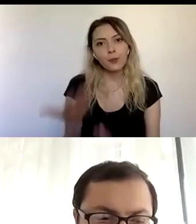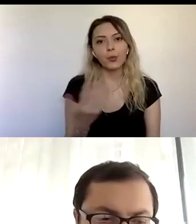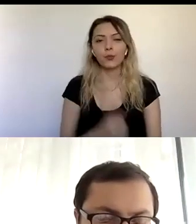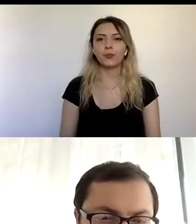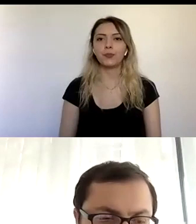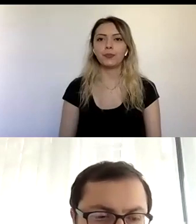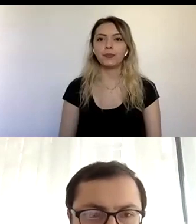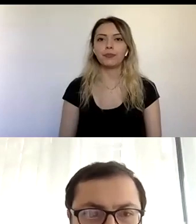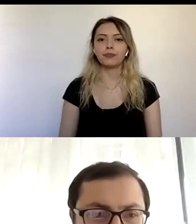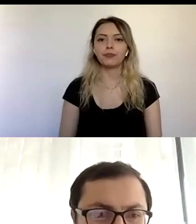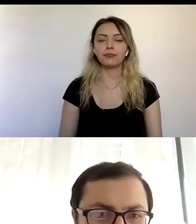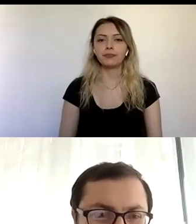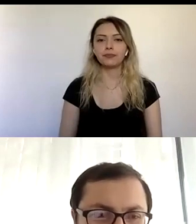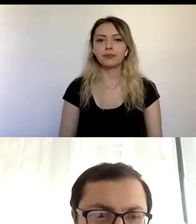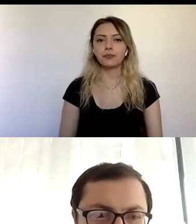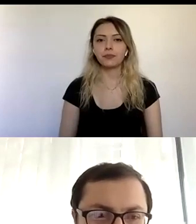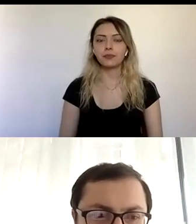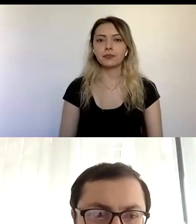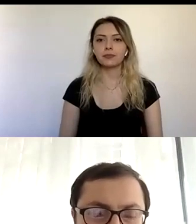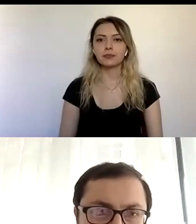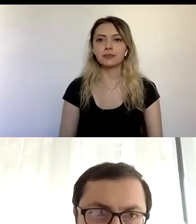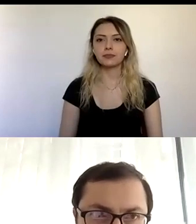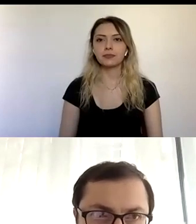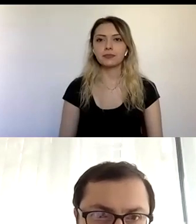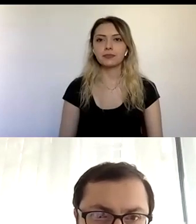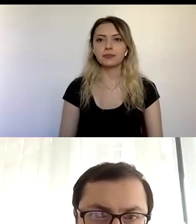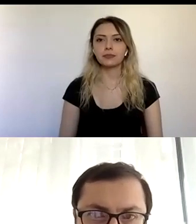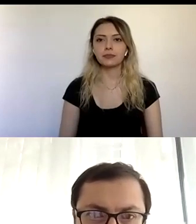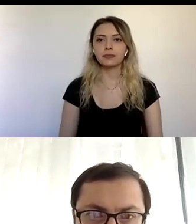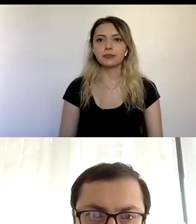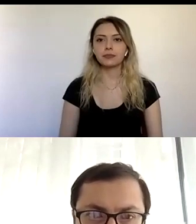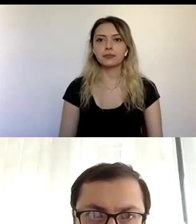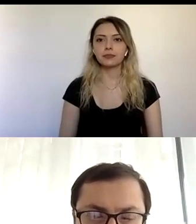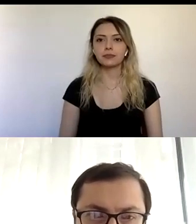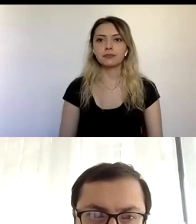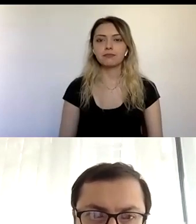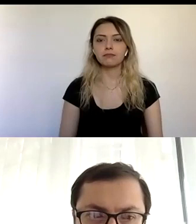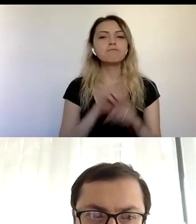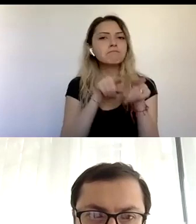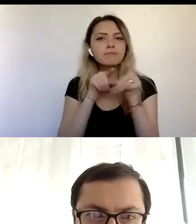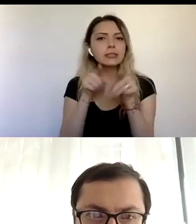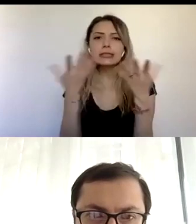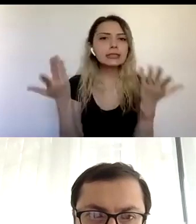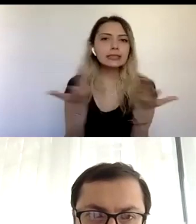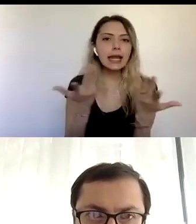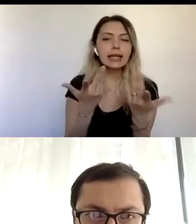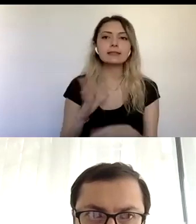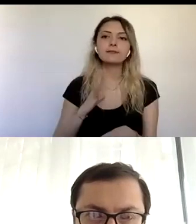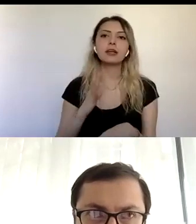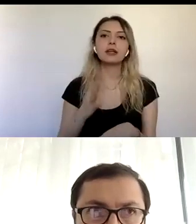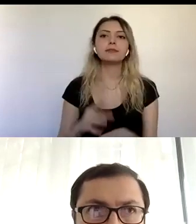öyle avutuyorum. Şeyler olarak da takip edeceğiniz sivil toplum örgütleri olarak da